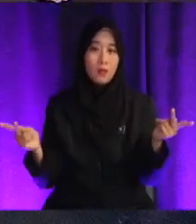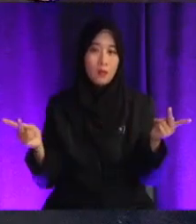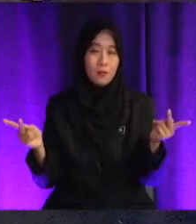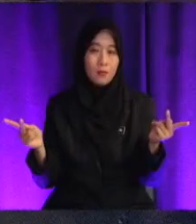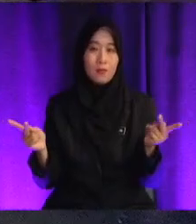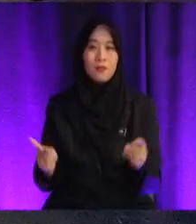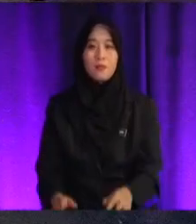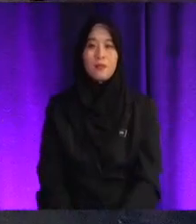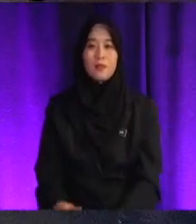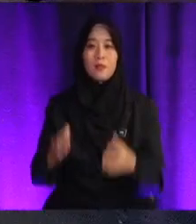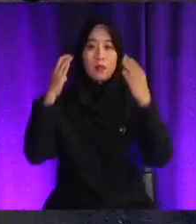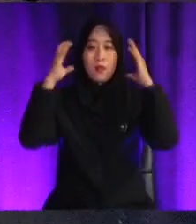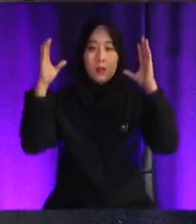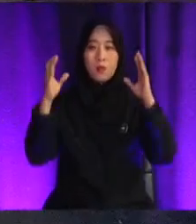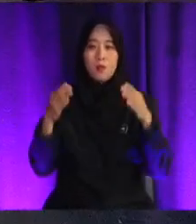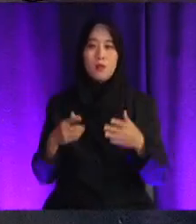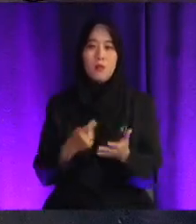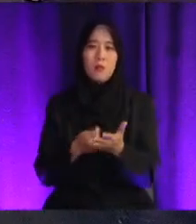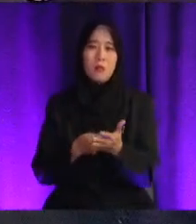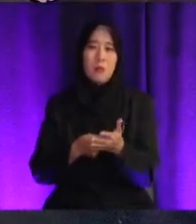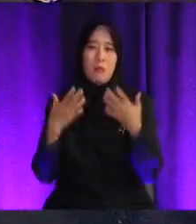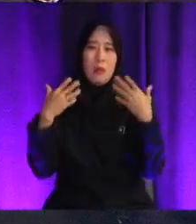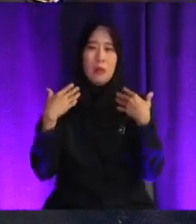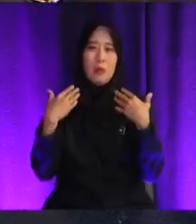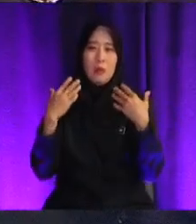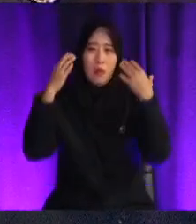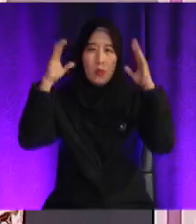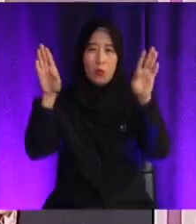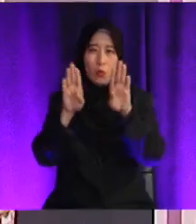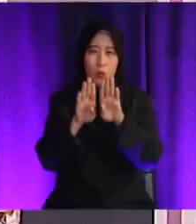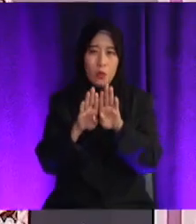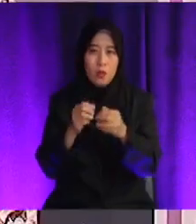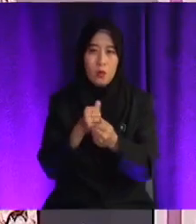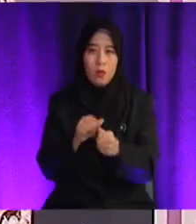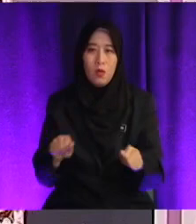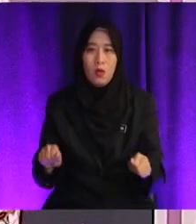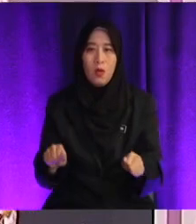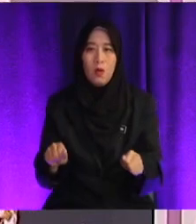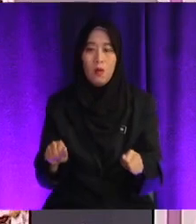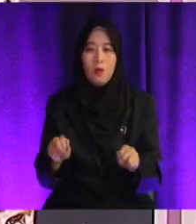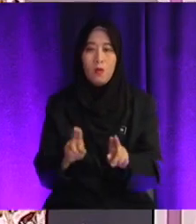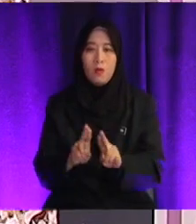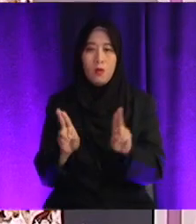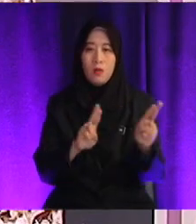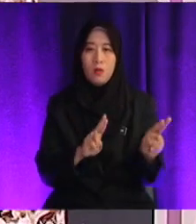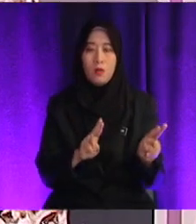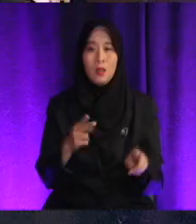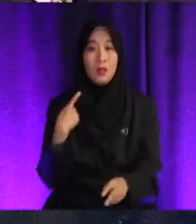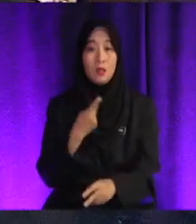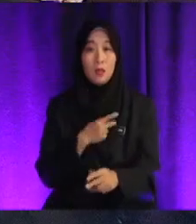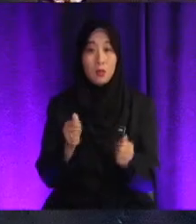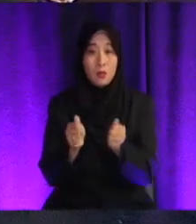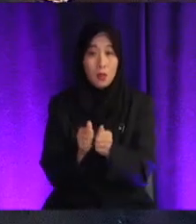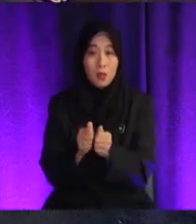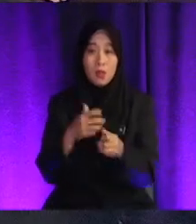baik. Ya, cikgu kenapa tiba-tiba ni panas ni cikgu? Cikgu ada tutup aircon ke? Saya tak usik apa-apa. Okey. Baik, kita juga akan bersama